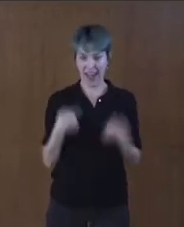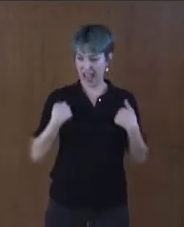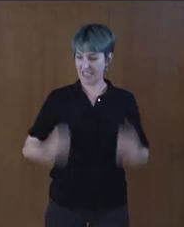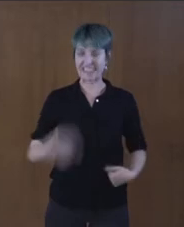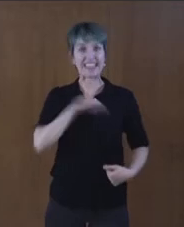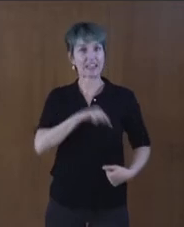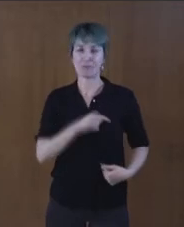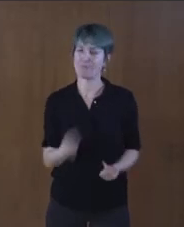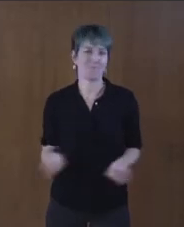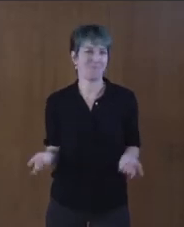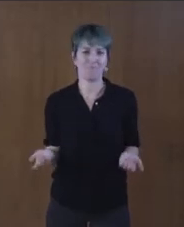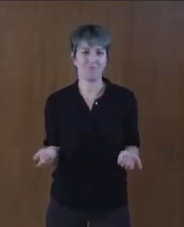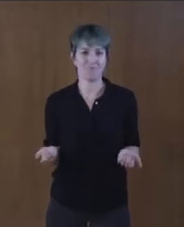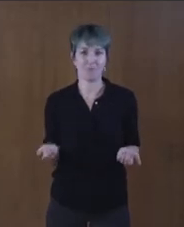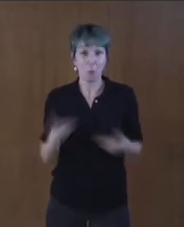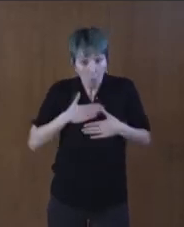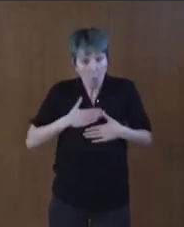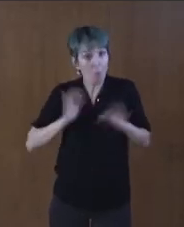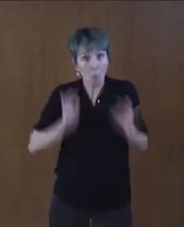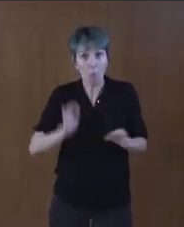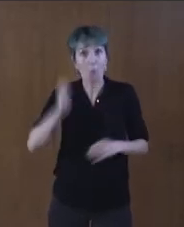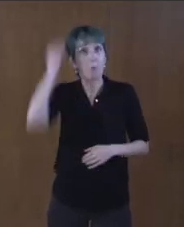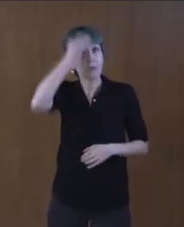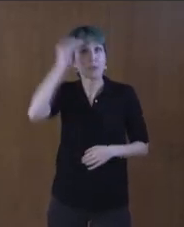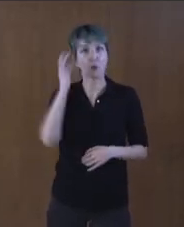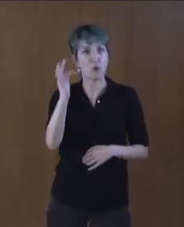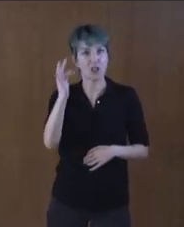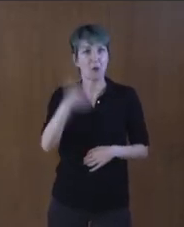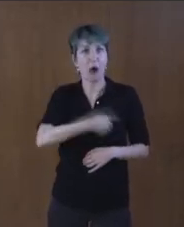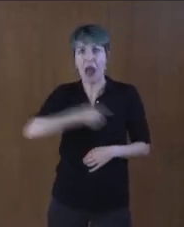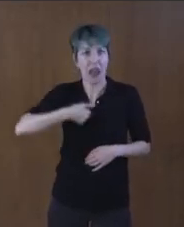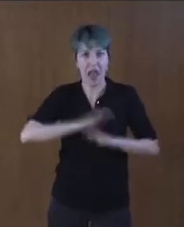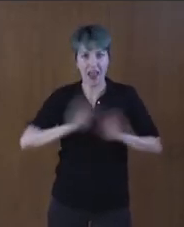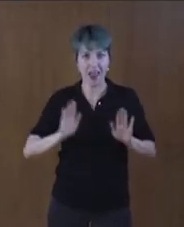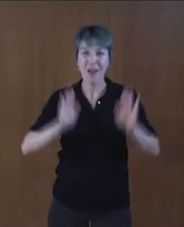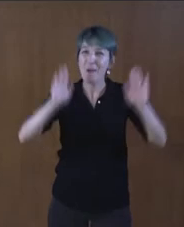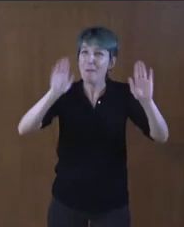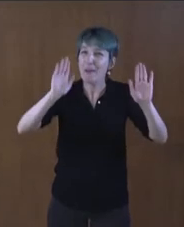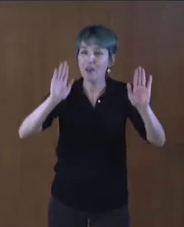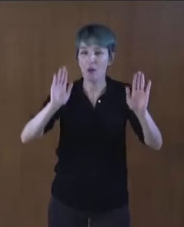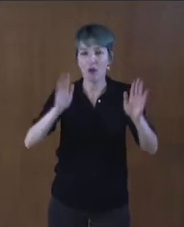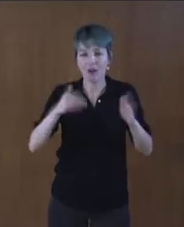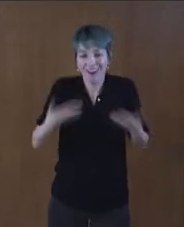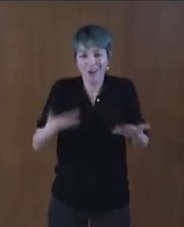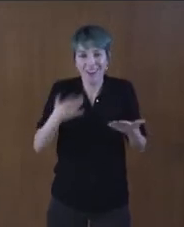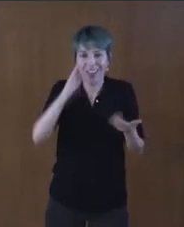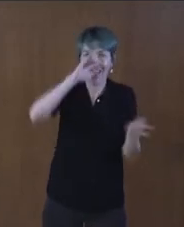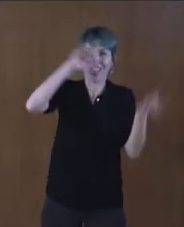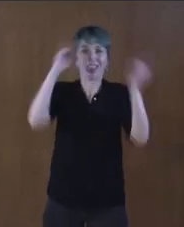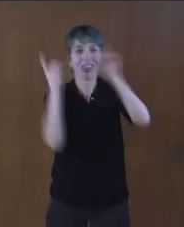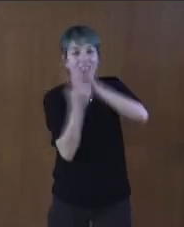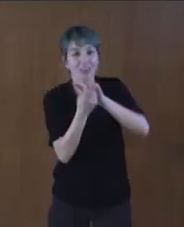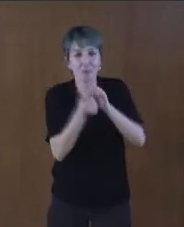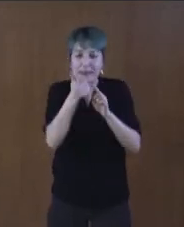d'ànim, que és molt optimista amb gairebé tot, però que s'ha tornat de vellut